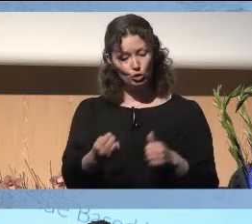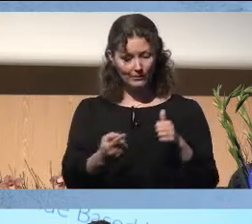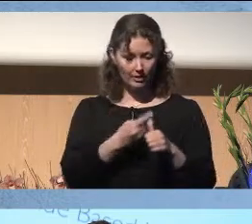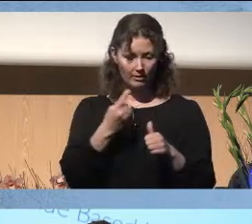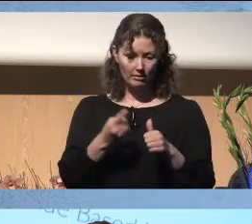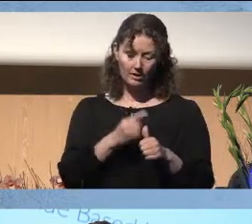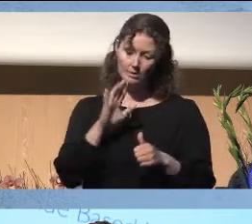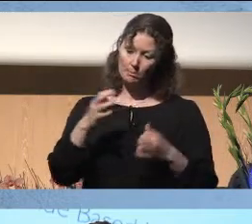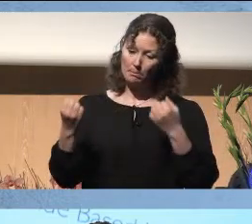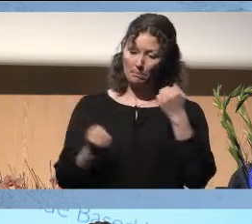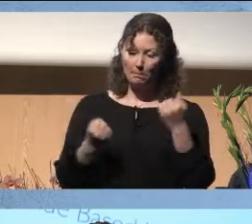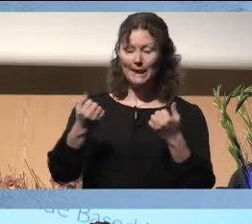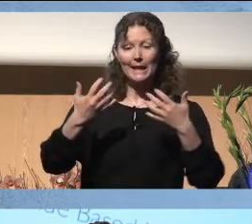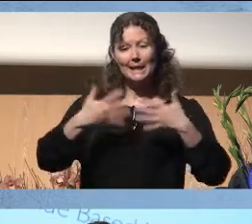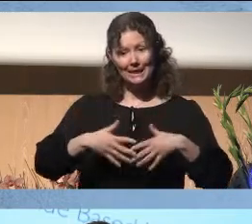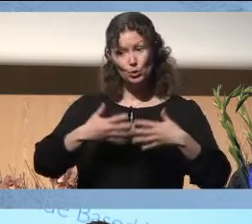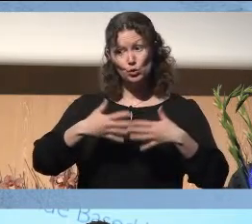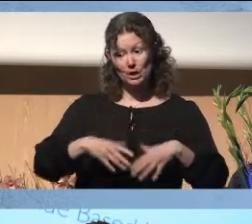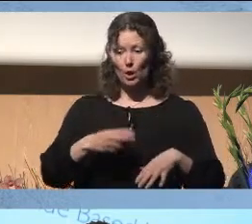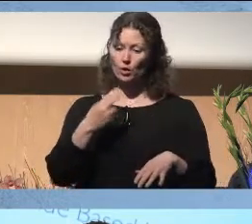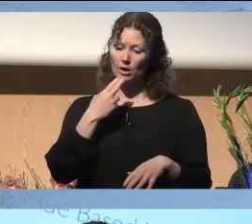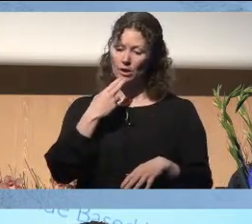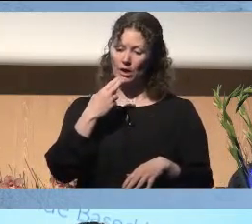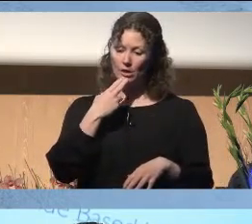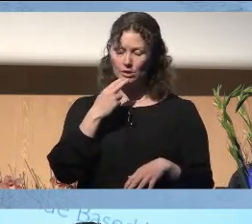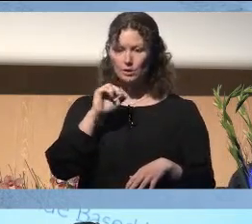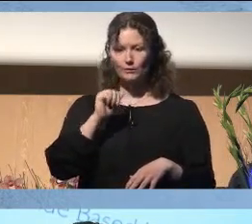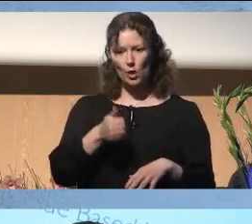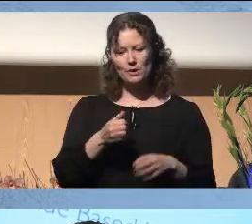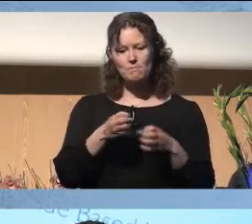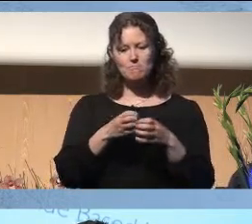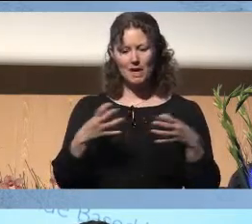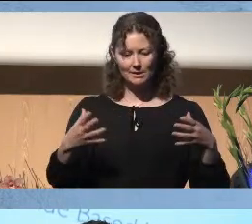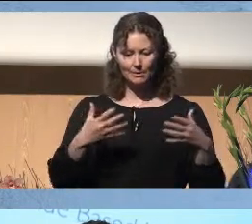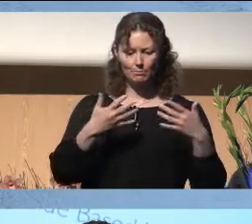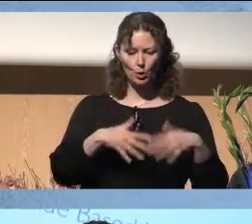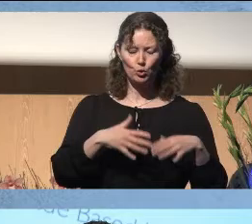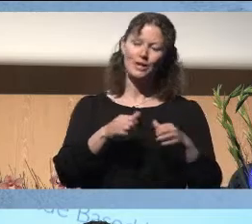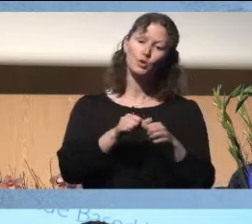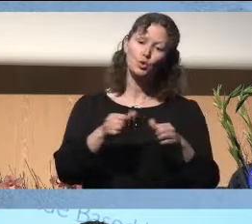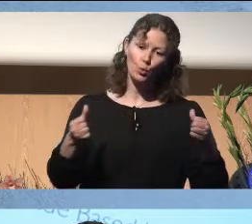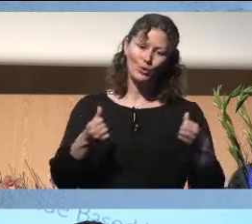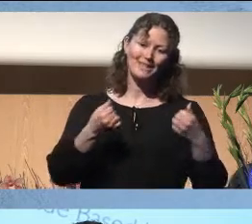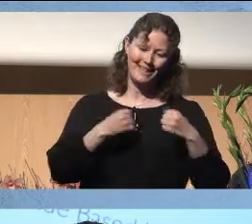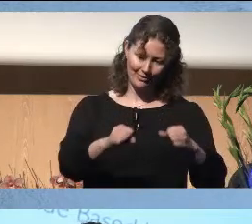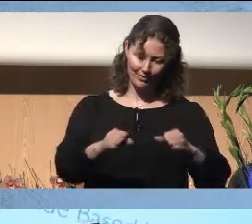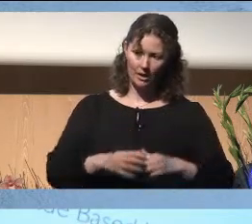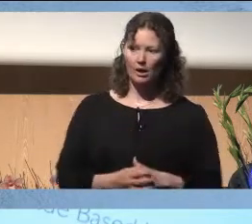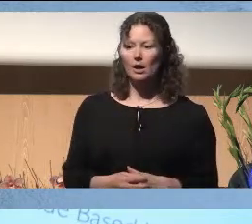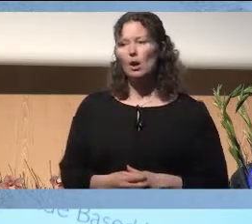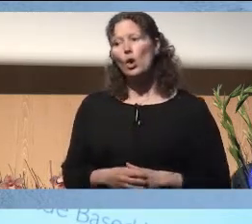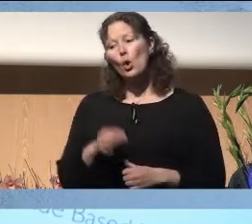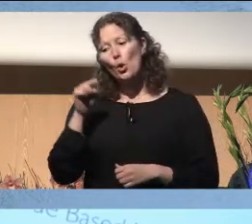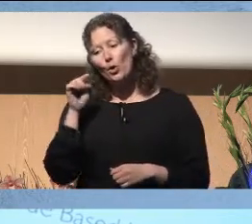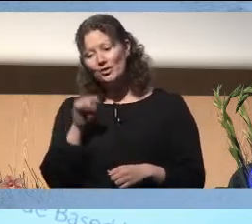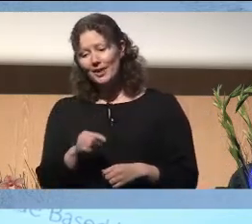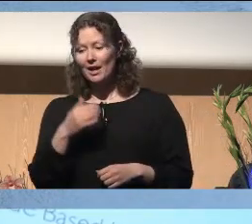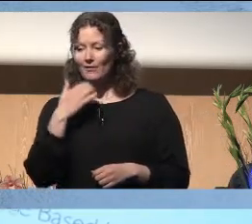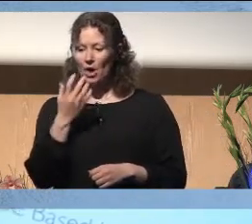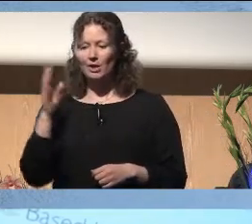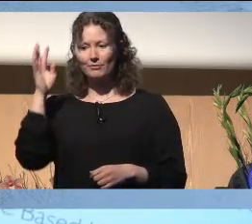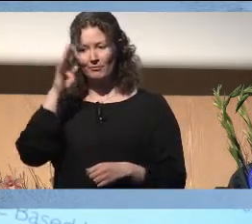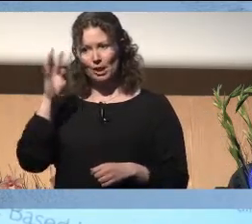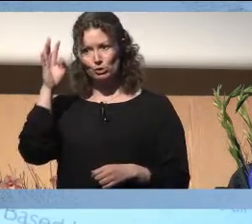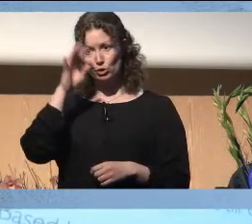1920-talets bilindustri. Och den kallas för massproduktion eller stordrift. Och det var en